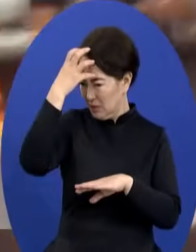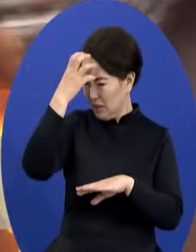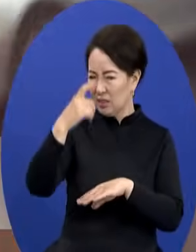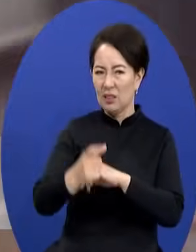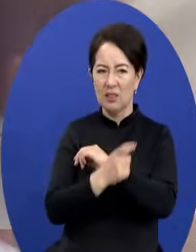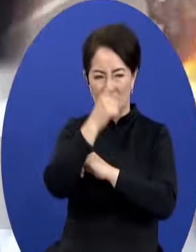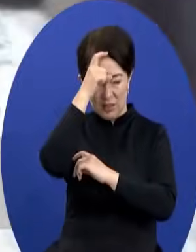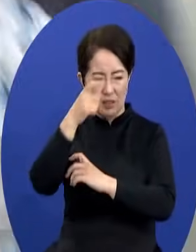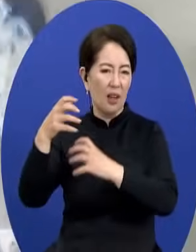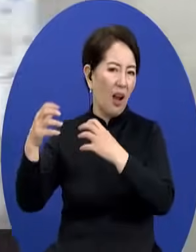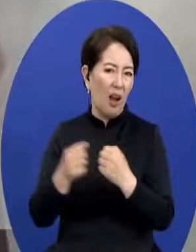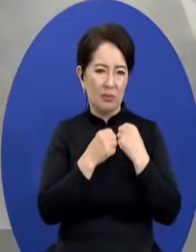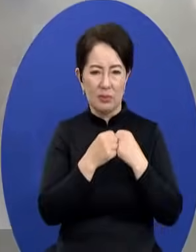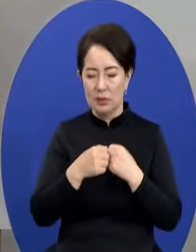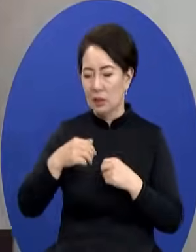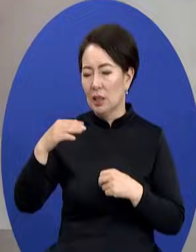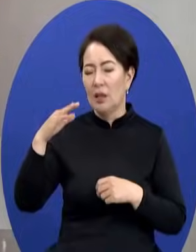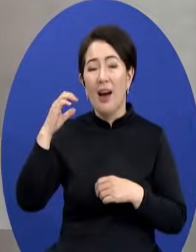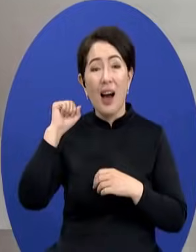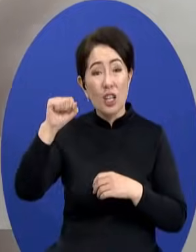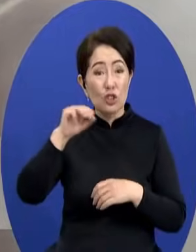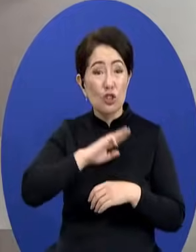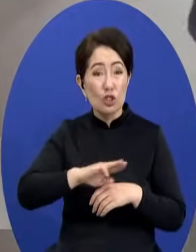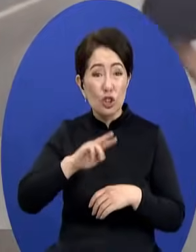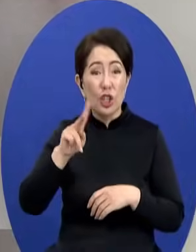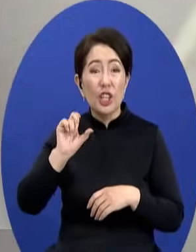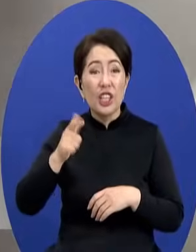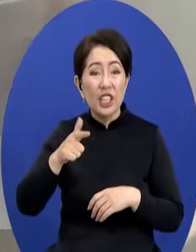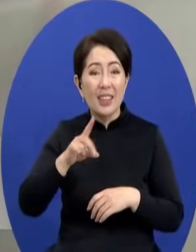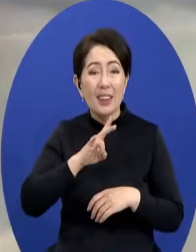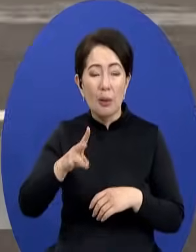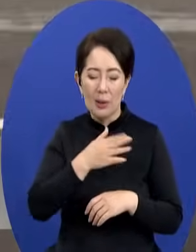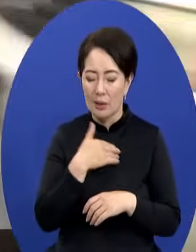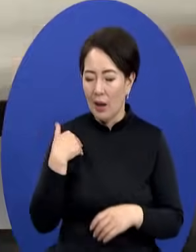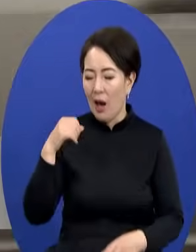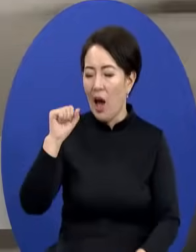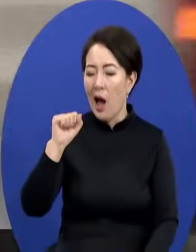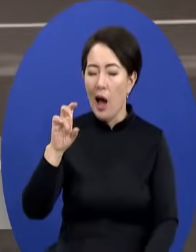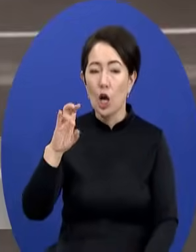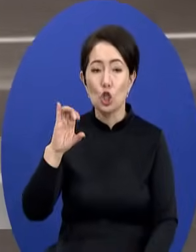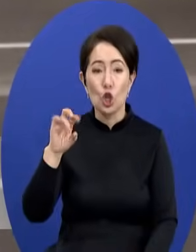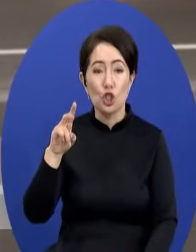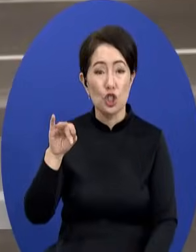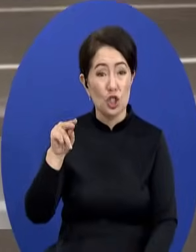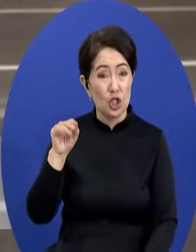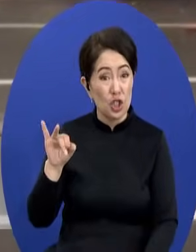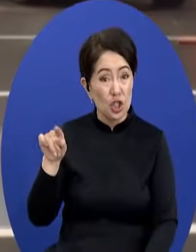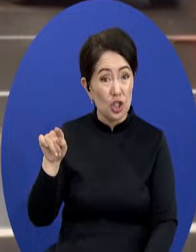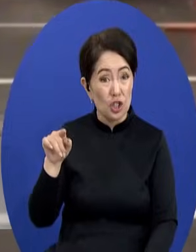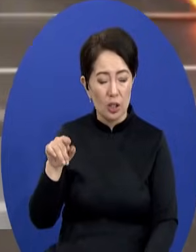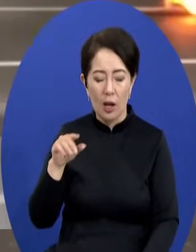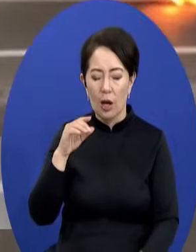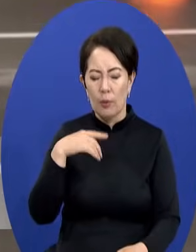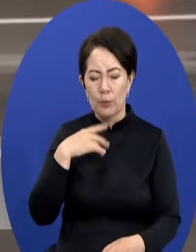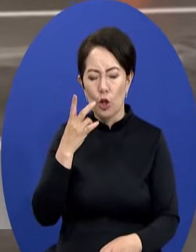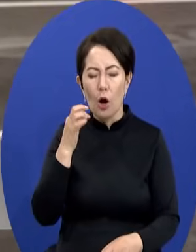барьсан ардчлалын төлөө хүндэсний лиг намын дарга Ансан Сүчи тэргүүтээ улс төрчдийг бол баривчилсан. За Нобель Инх тайвны шагналт Ансан